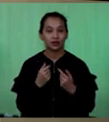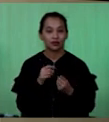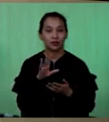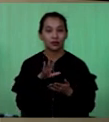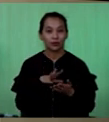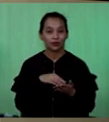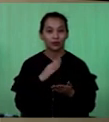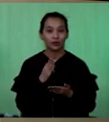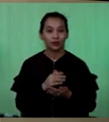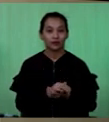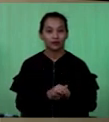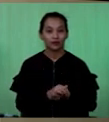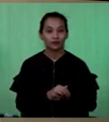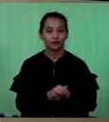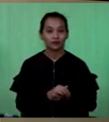ko'chirib oling.